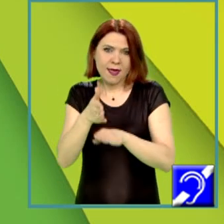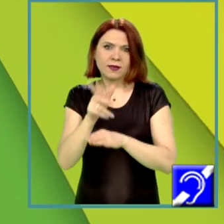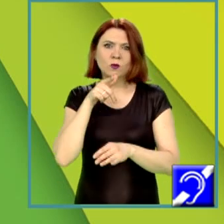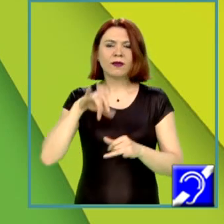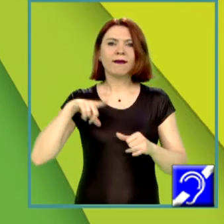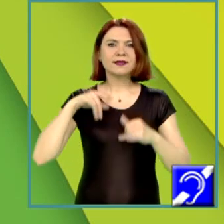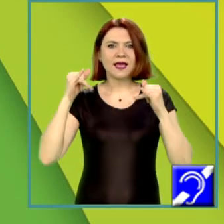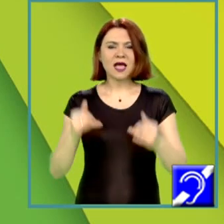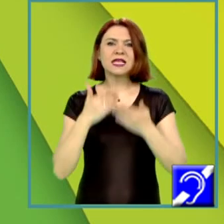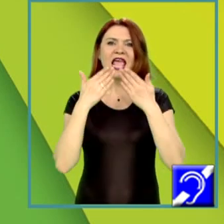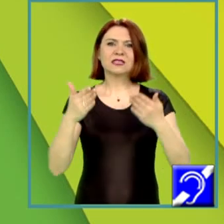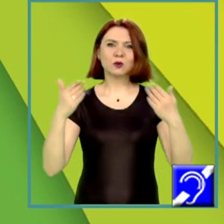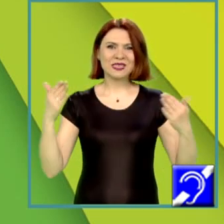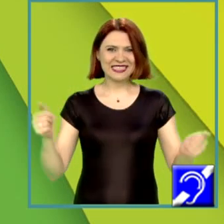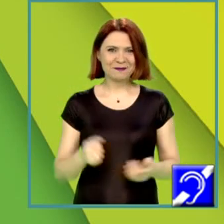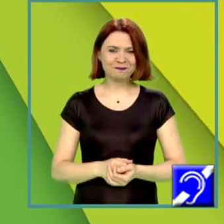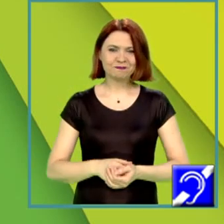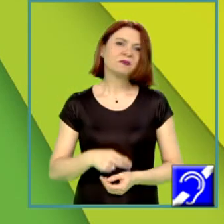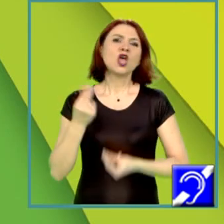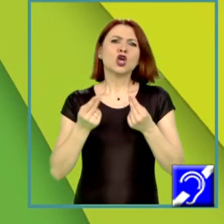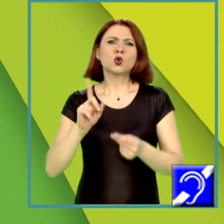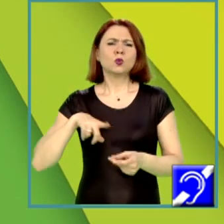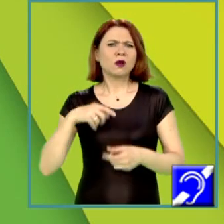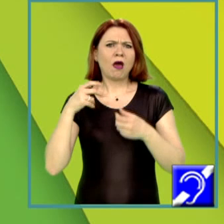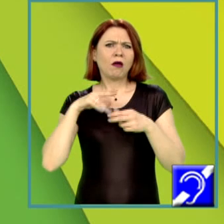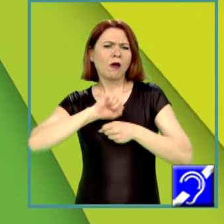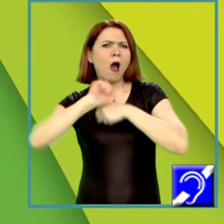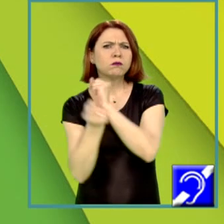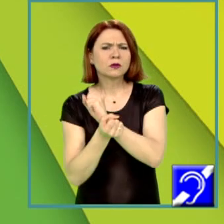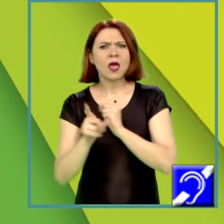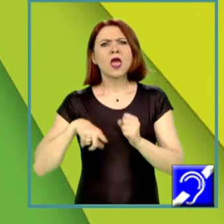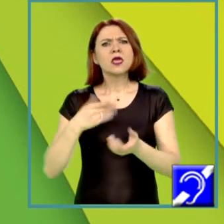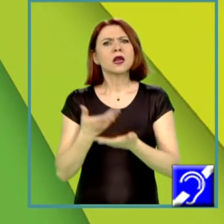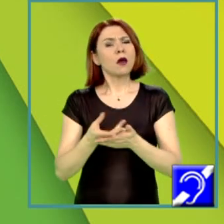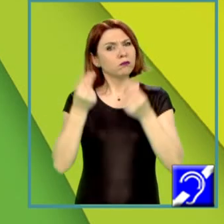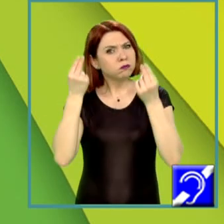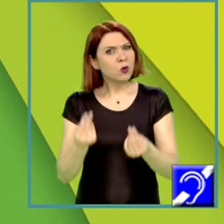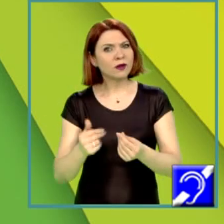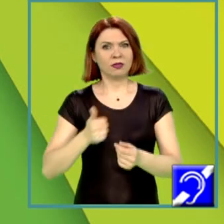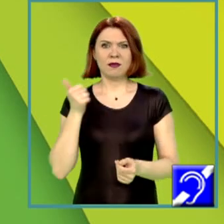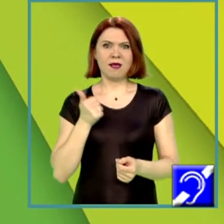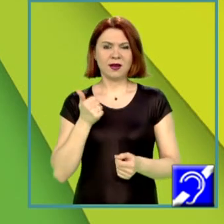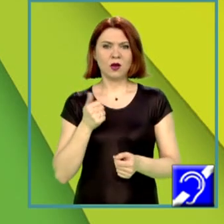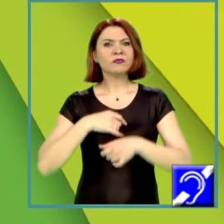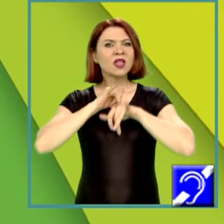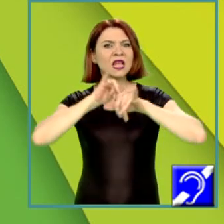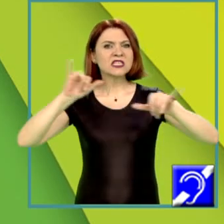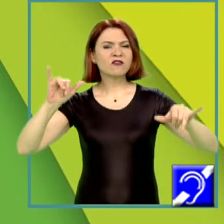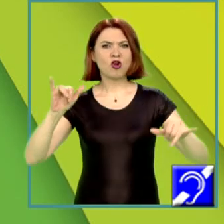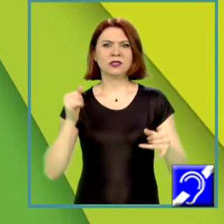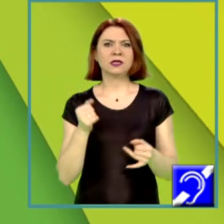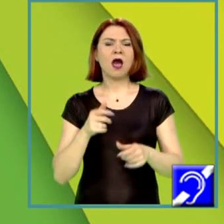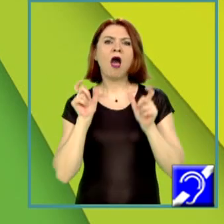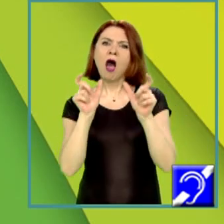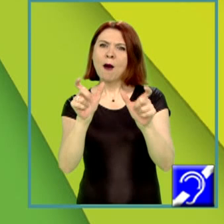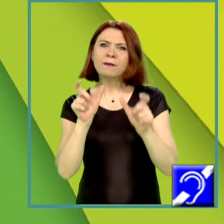se află astăzi expoziția jocul nu era brutal fiind mai degrabă folositor tinerilor le dezvolta abilitatea